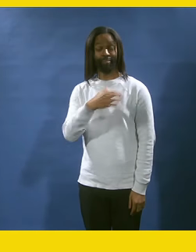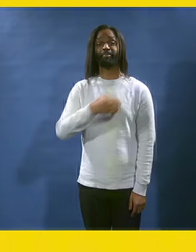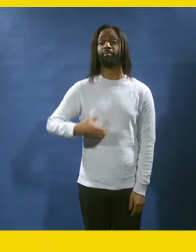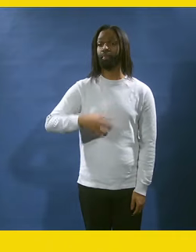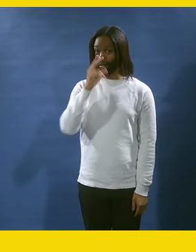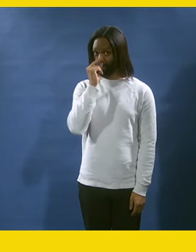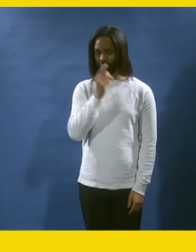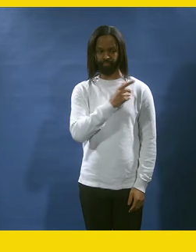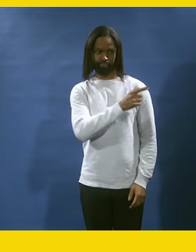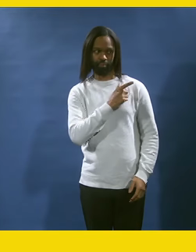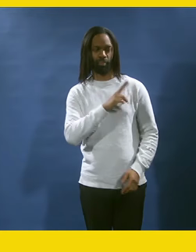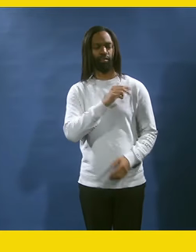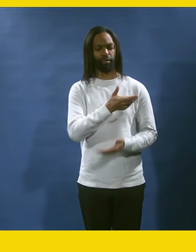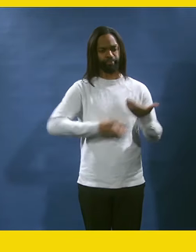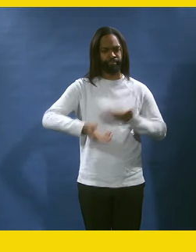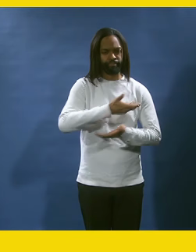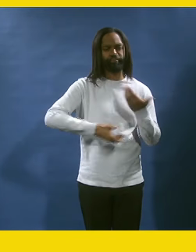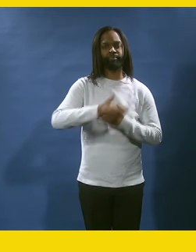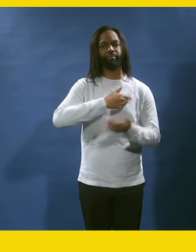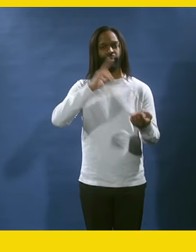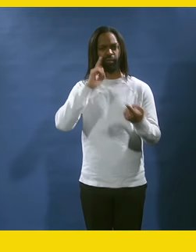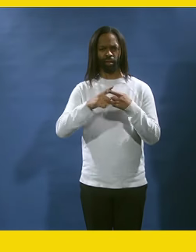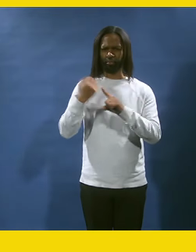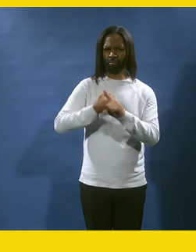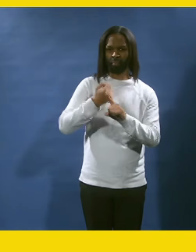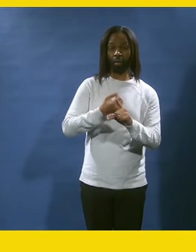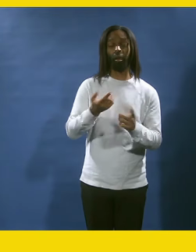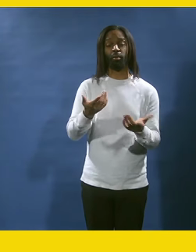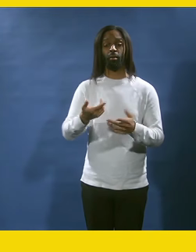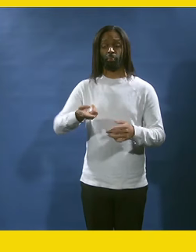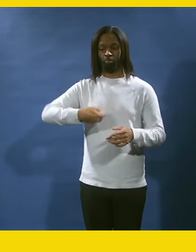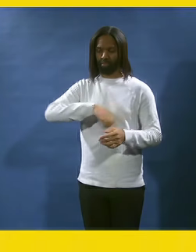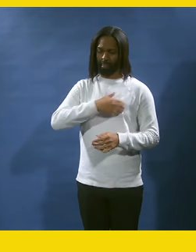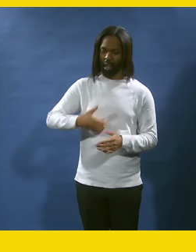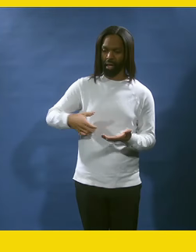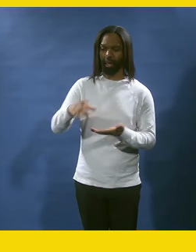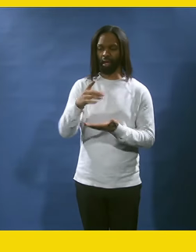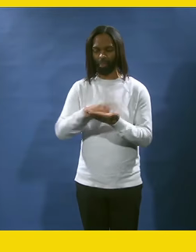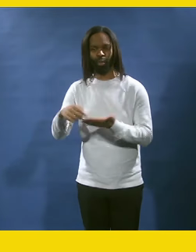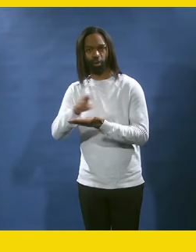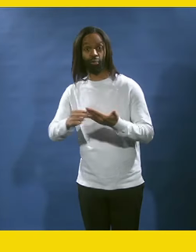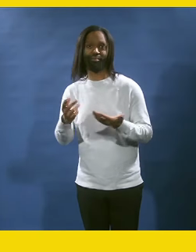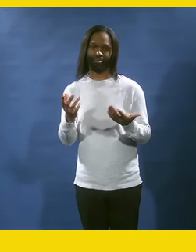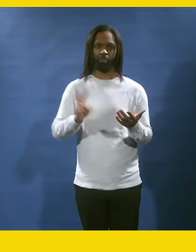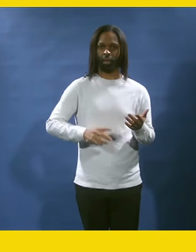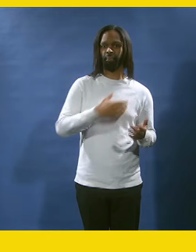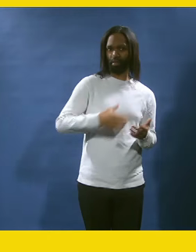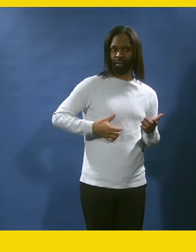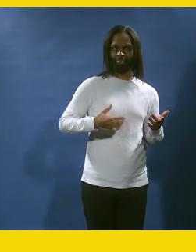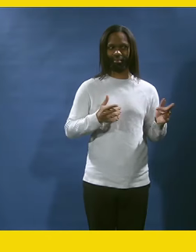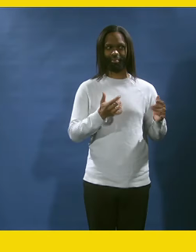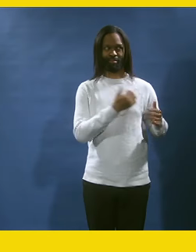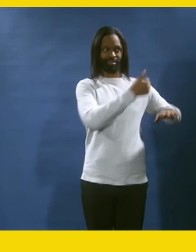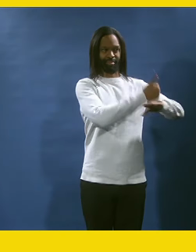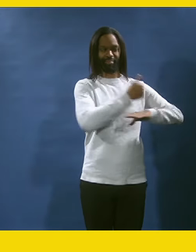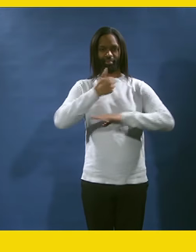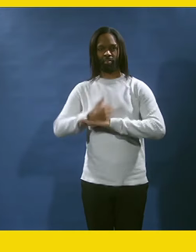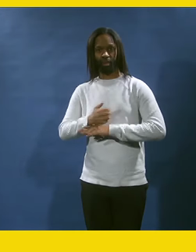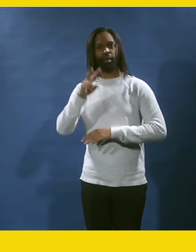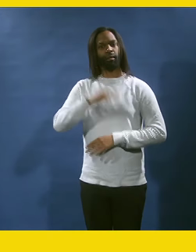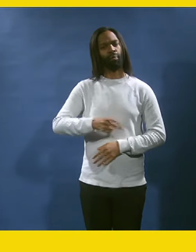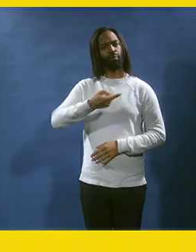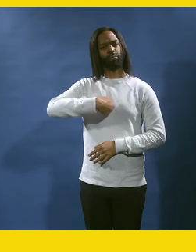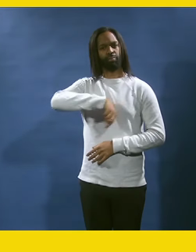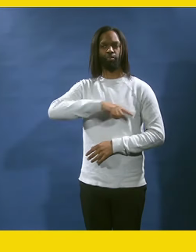partagé, mené par des collectivités engagées, que nous dirigeons toutes deux avec une vision résolument féministe.